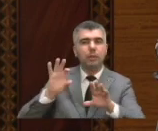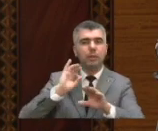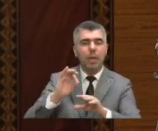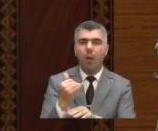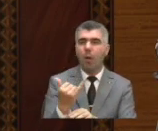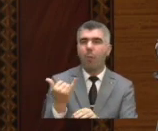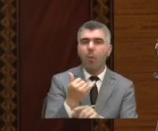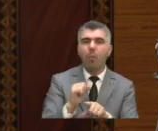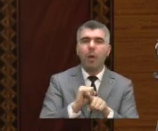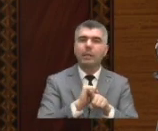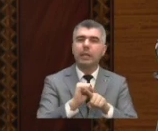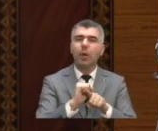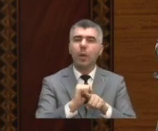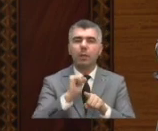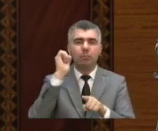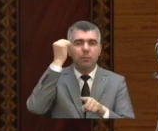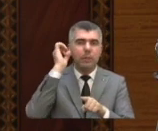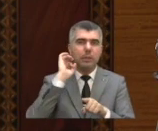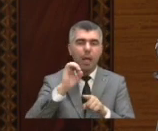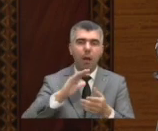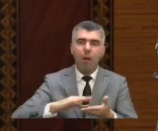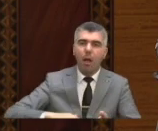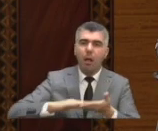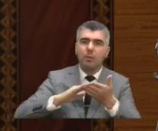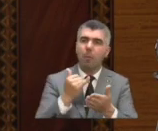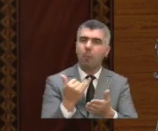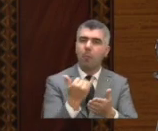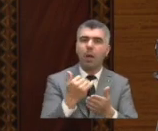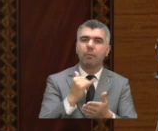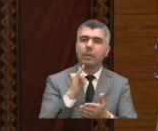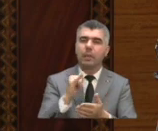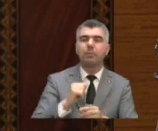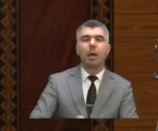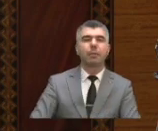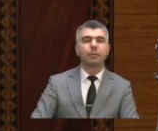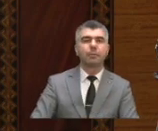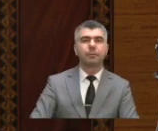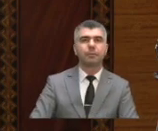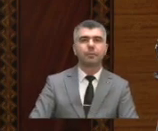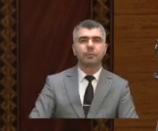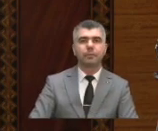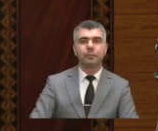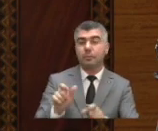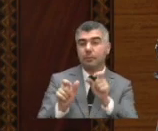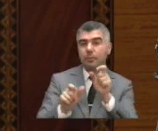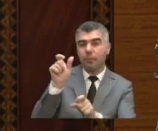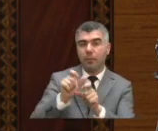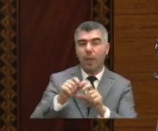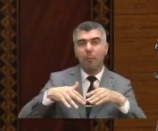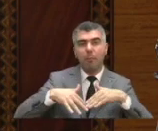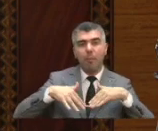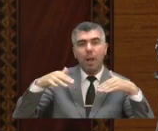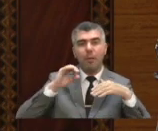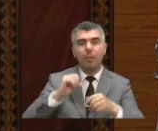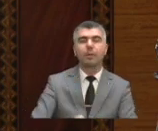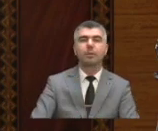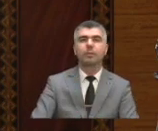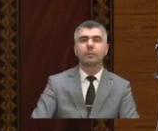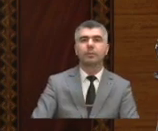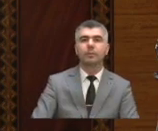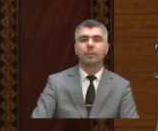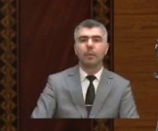التكوين وتعزيز الكفاءات في هذا المجال السيدات والساده البرلمانيون المحترمون